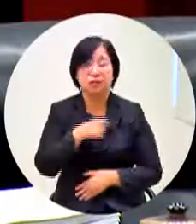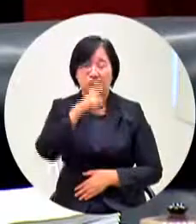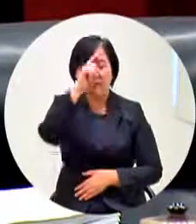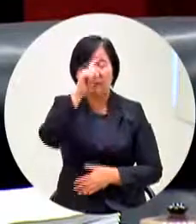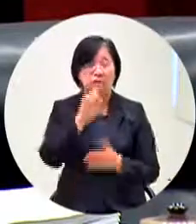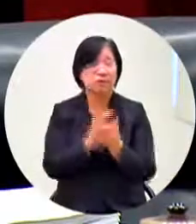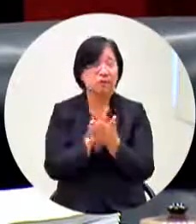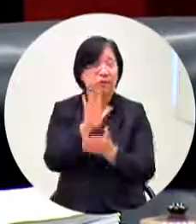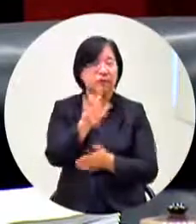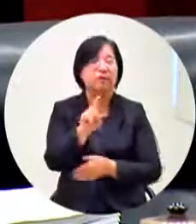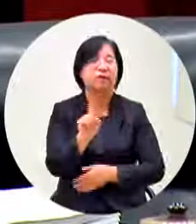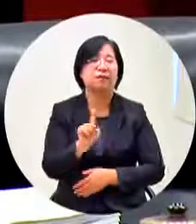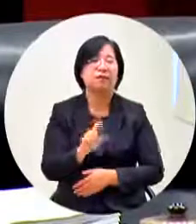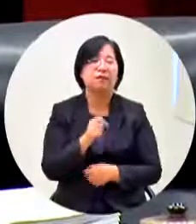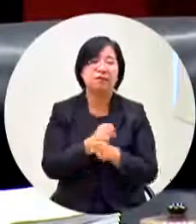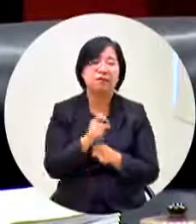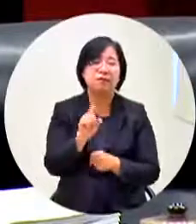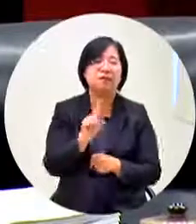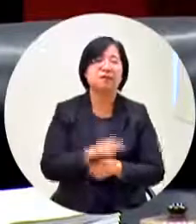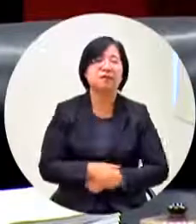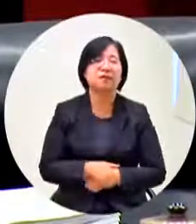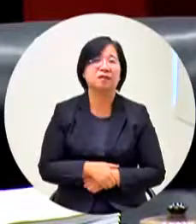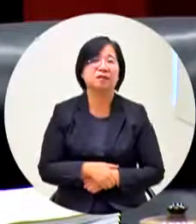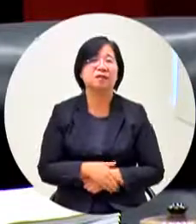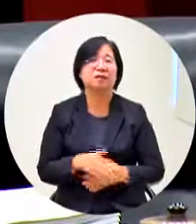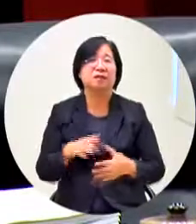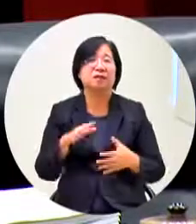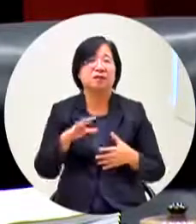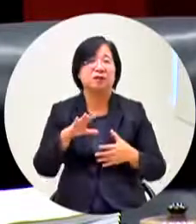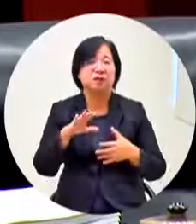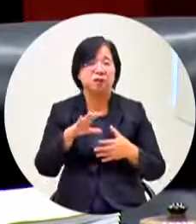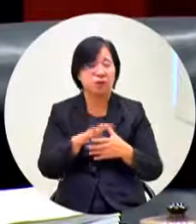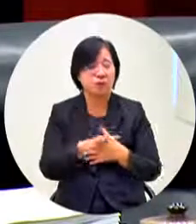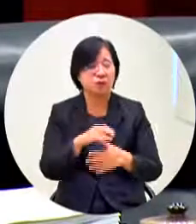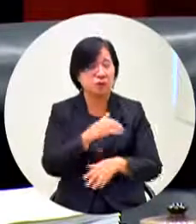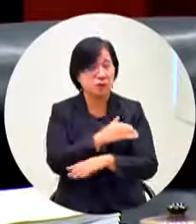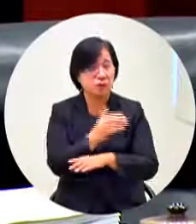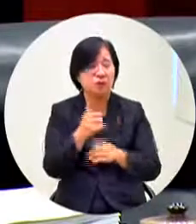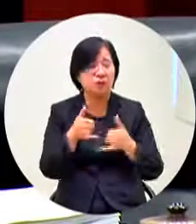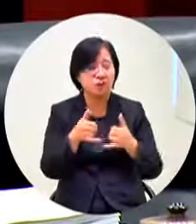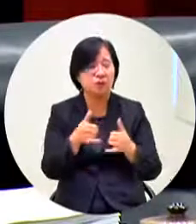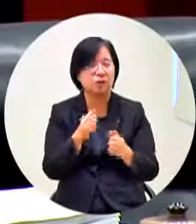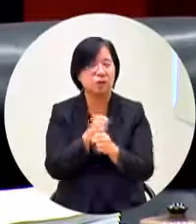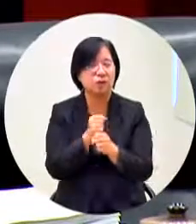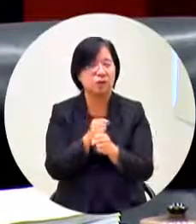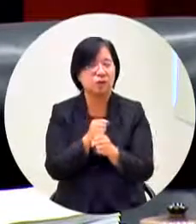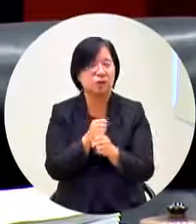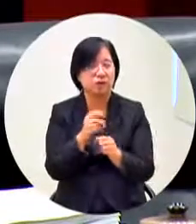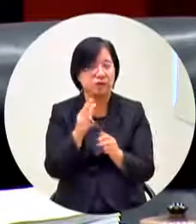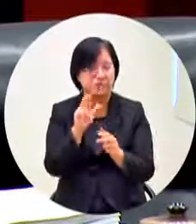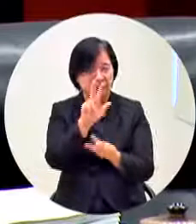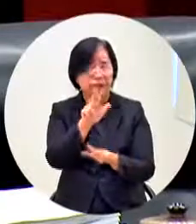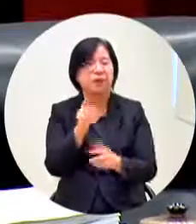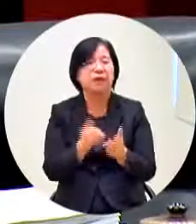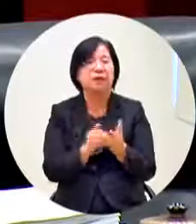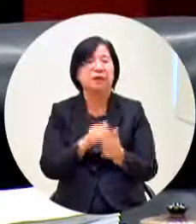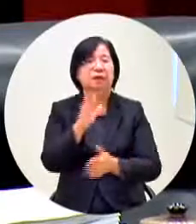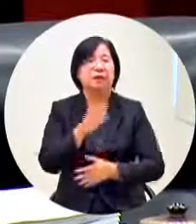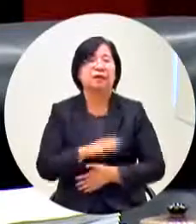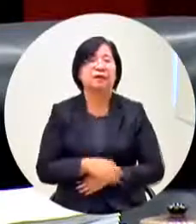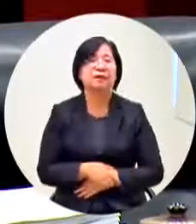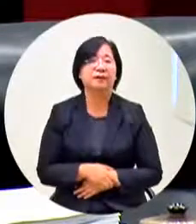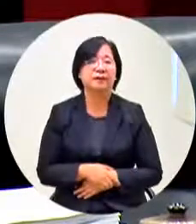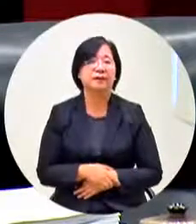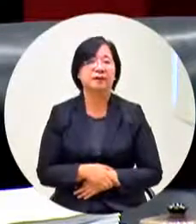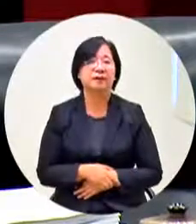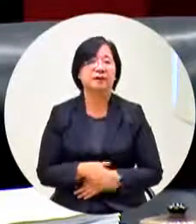够要做的还有文庄路好像也做了，不好意思，这个没有标示到，文庄路也做了，所以